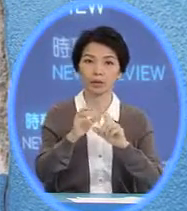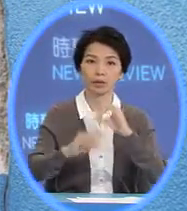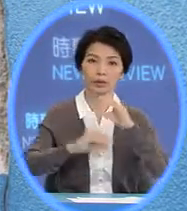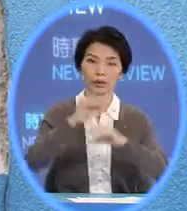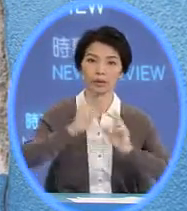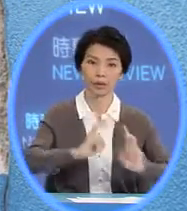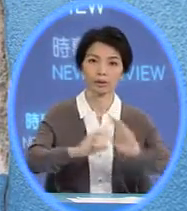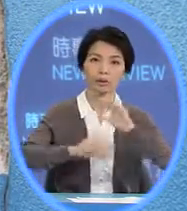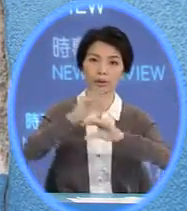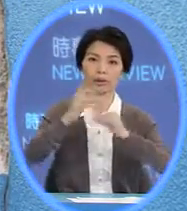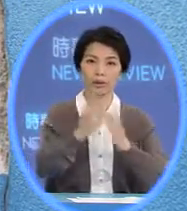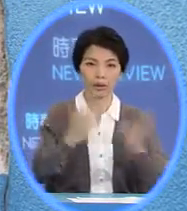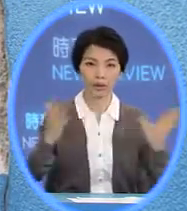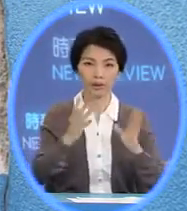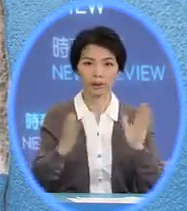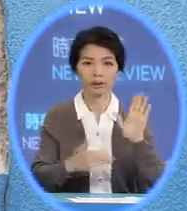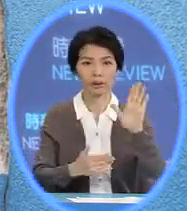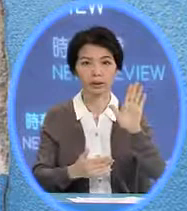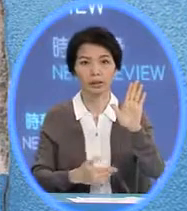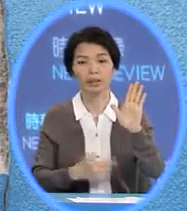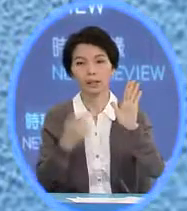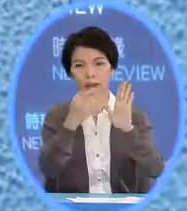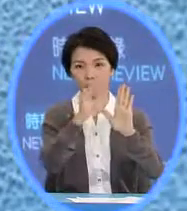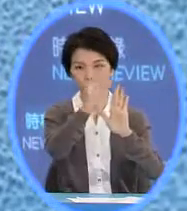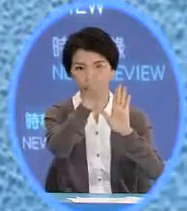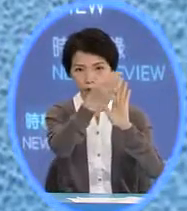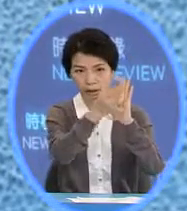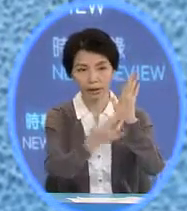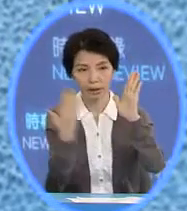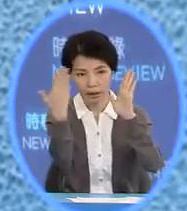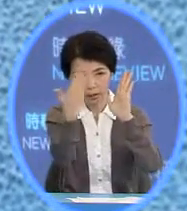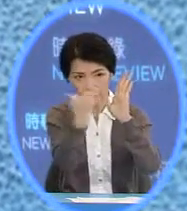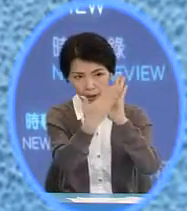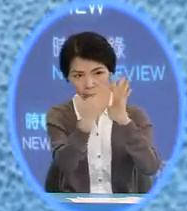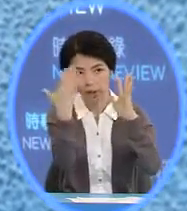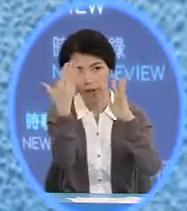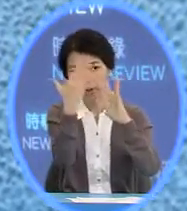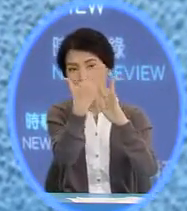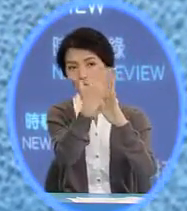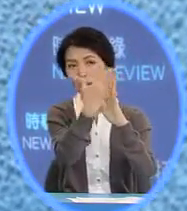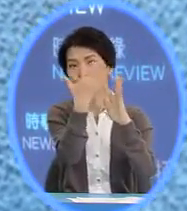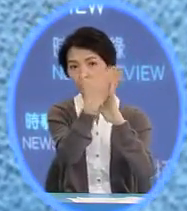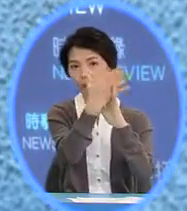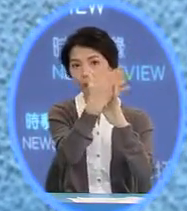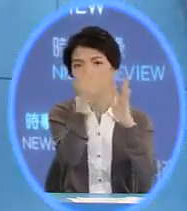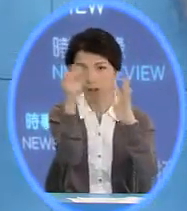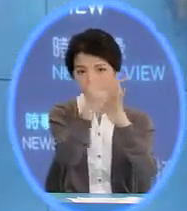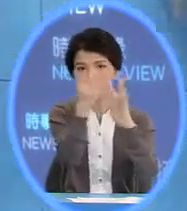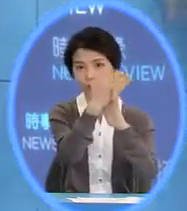咧就越嚟越大條。咁啊，大家可以睇下呢一條啦。咁呢一個咧就成個手掌咧可以伸得入嘅一個裂紋。